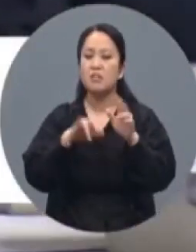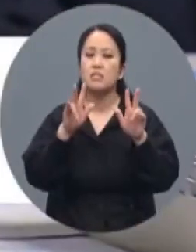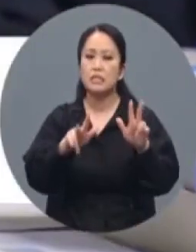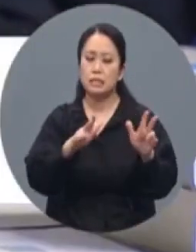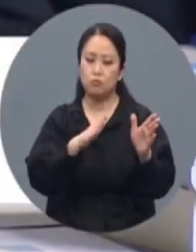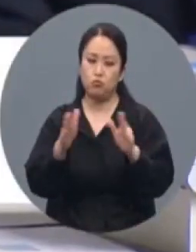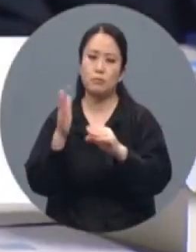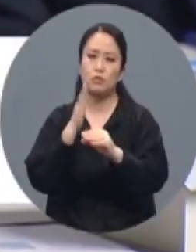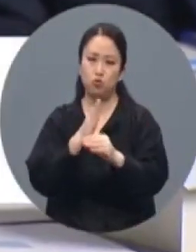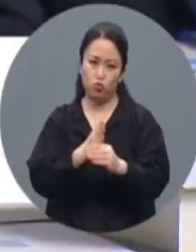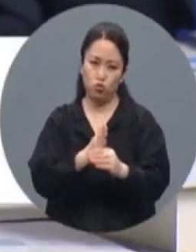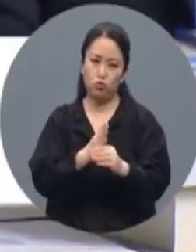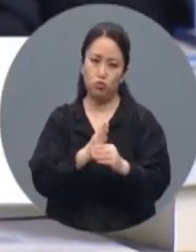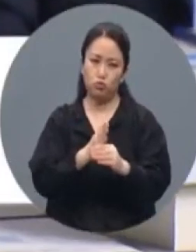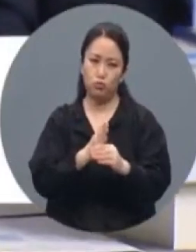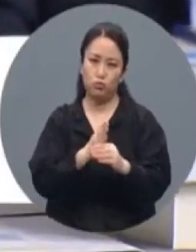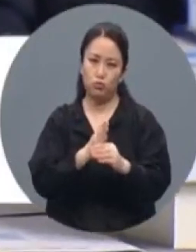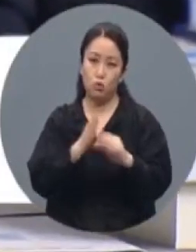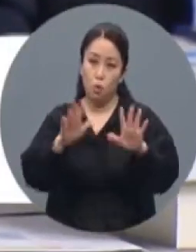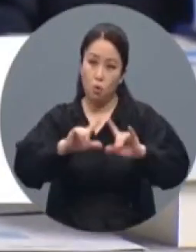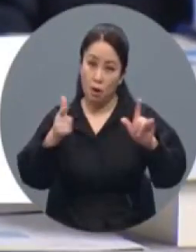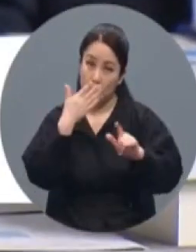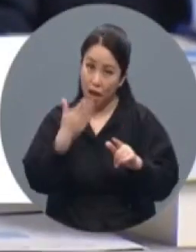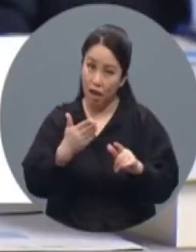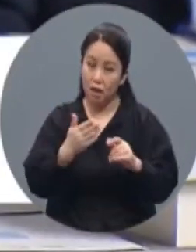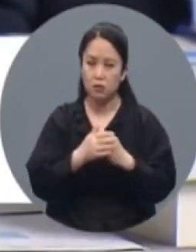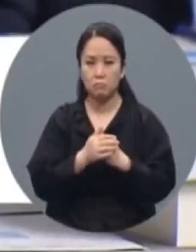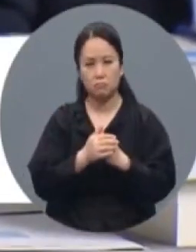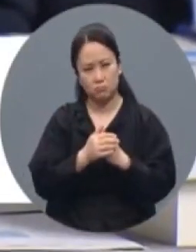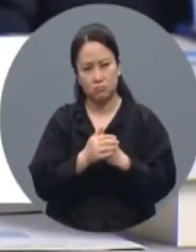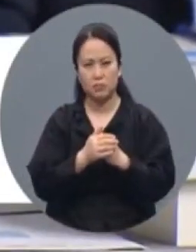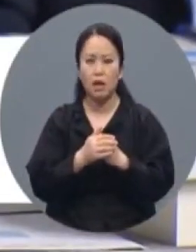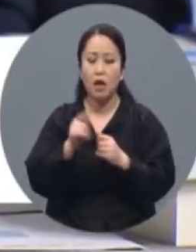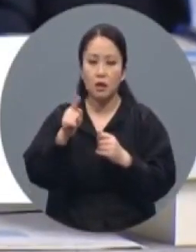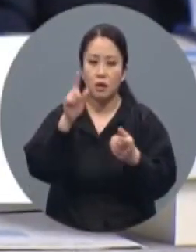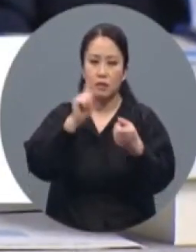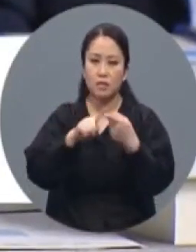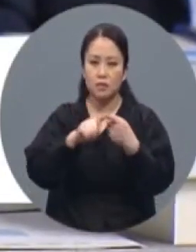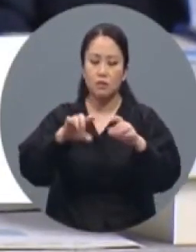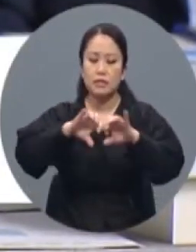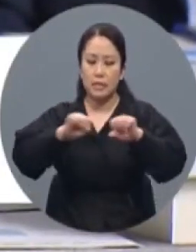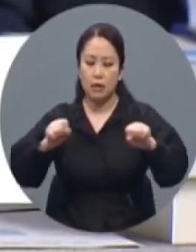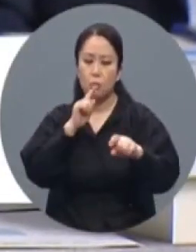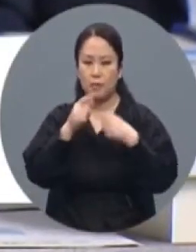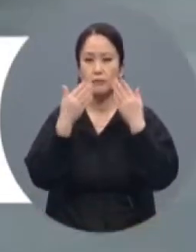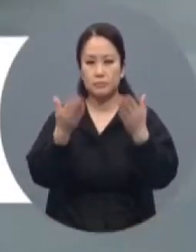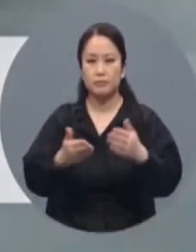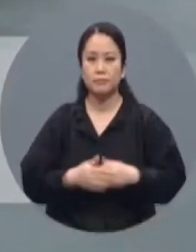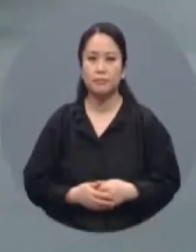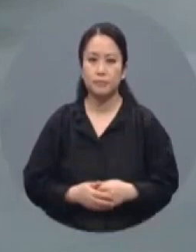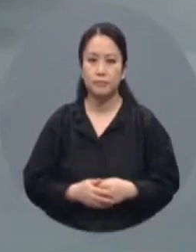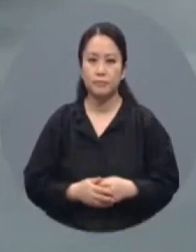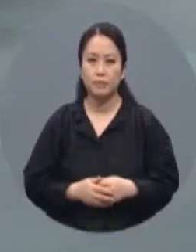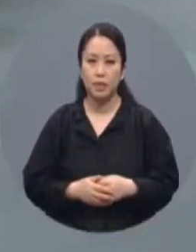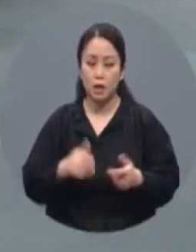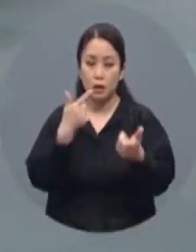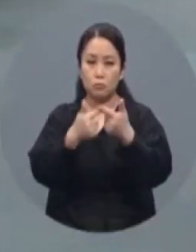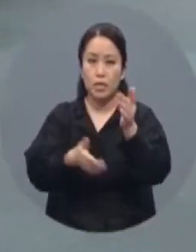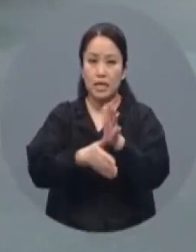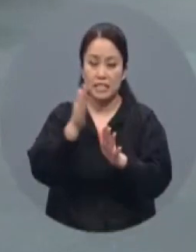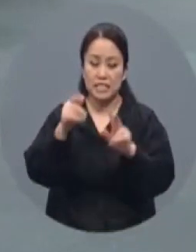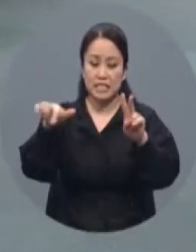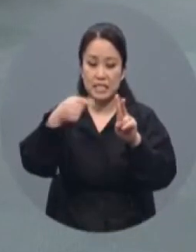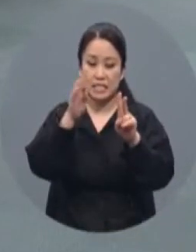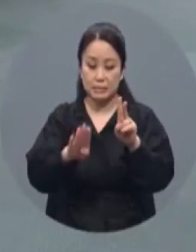네. 올해 안에 가능할까요? 그건 하여튼 제가 따로 말씀을 드리겠습니다. 부산시